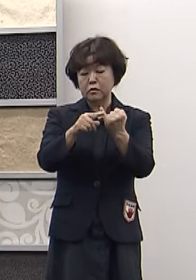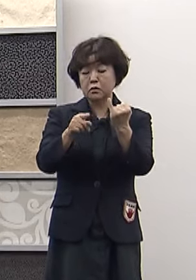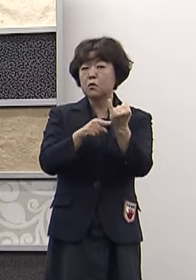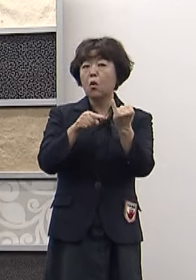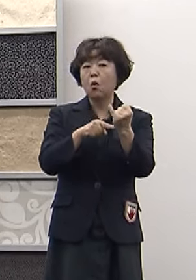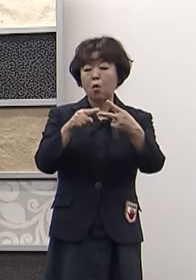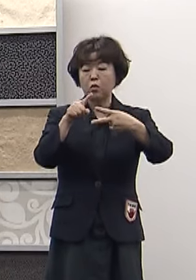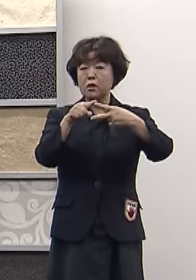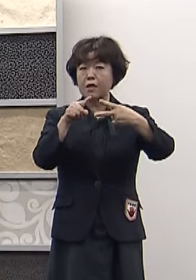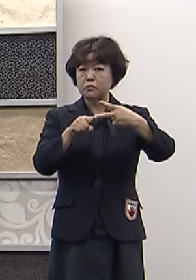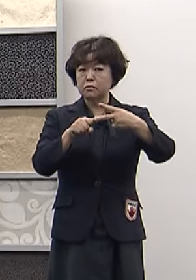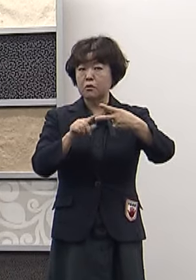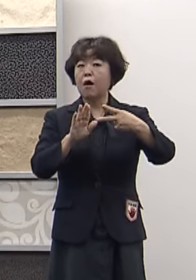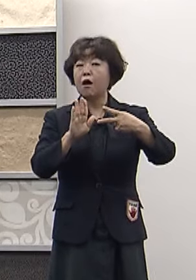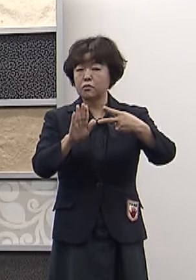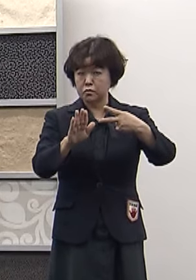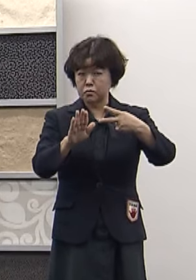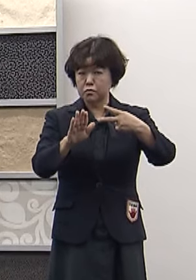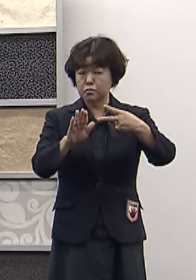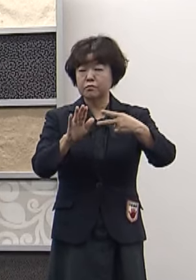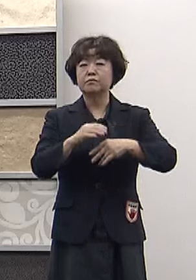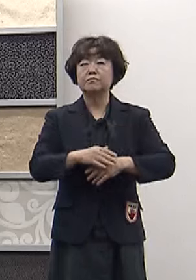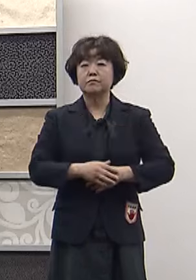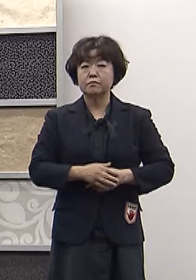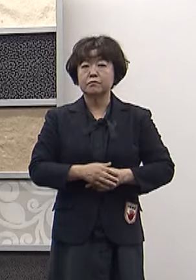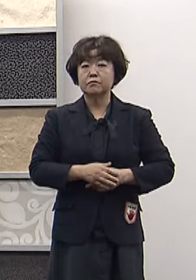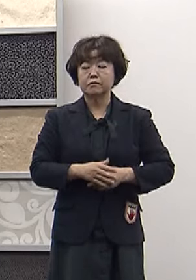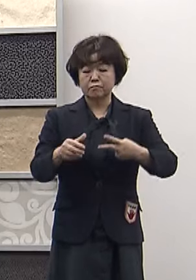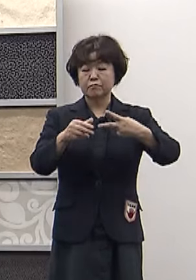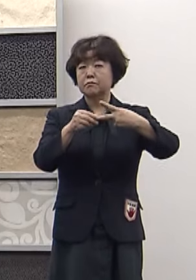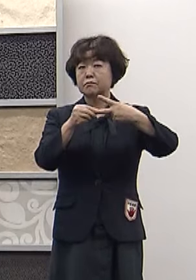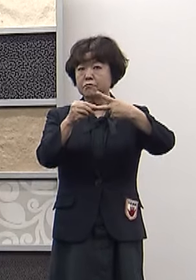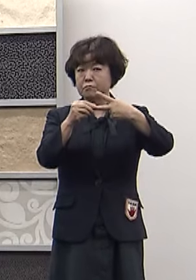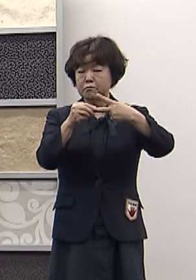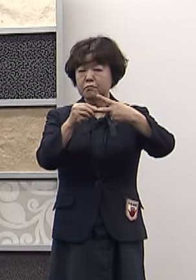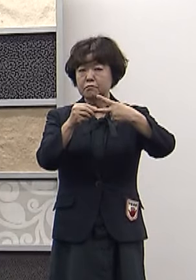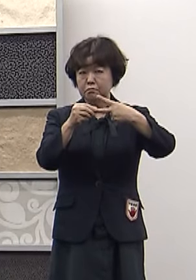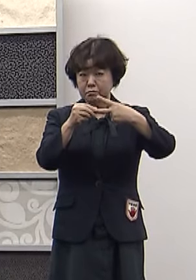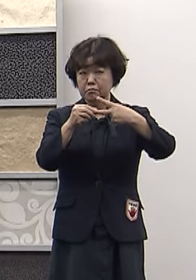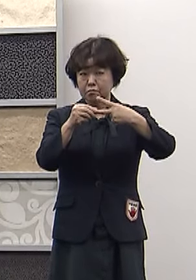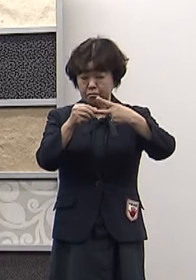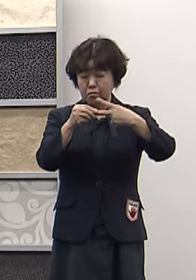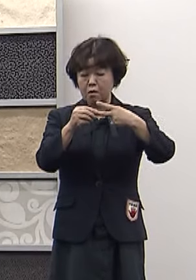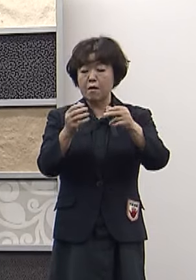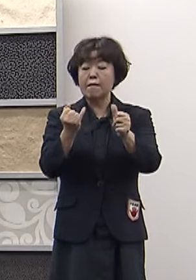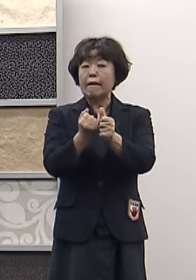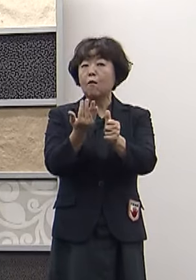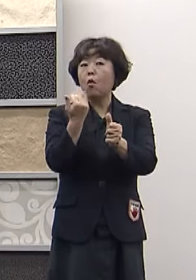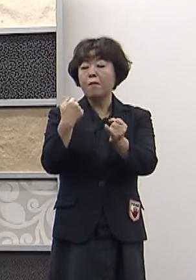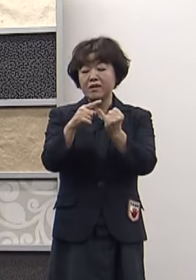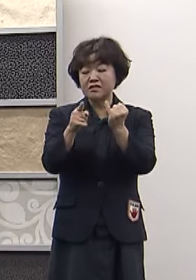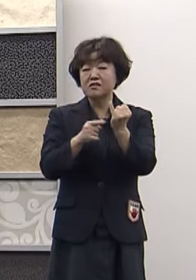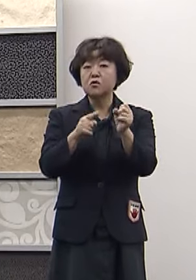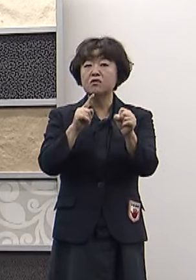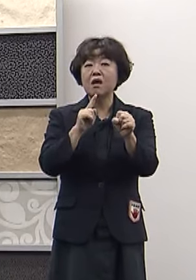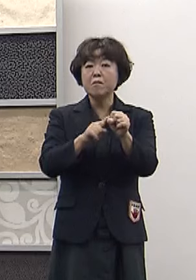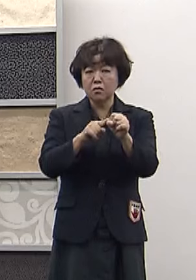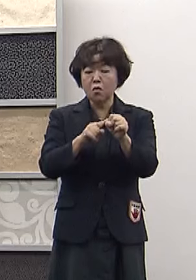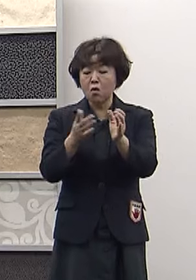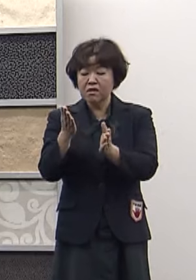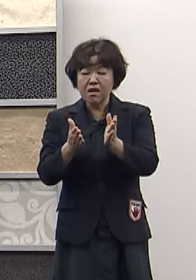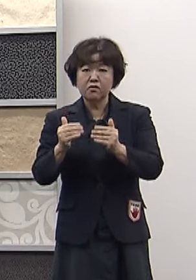2つがあろうかと考えます。このうち後者につきましては、プレコンセプションケアの推進や、これを前提